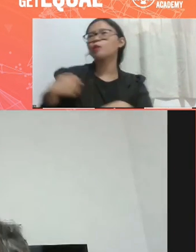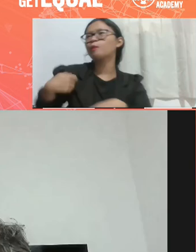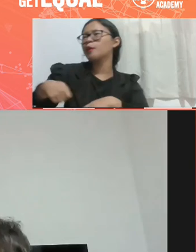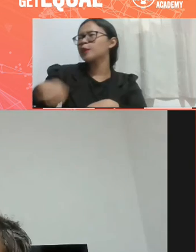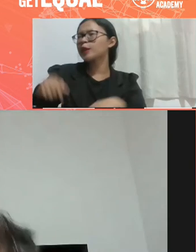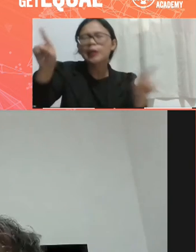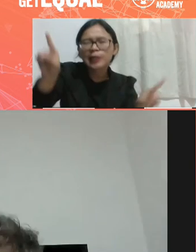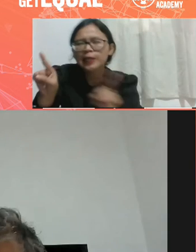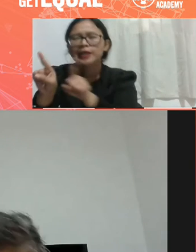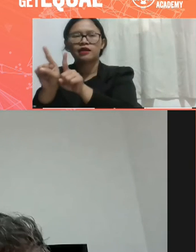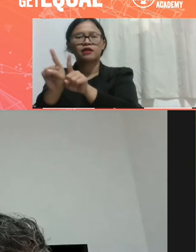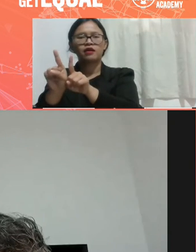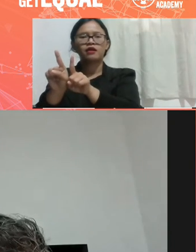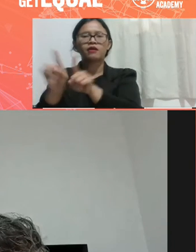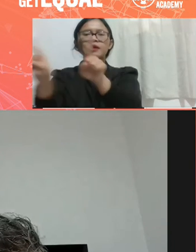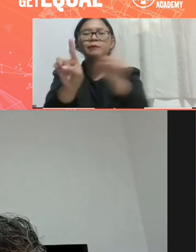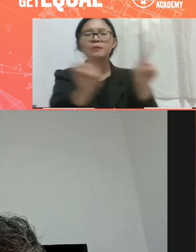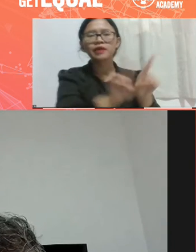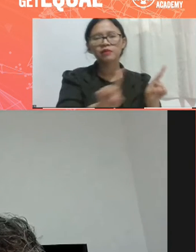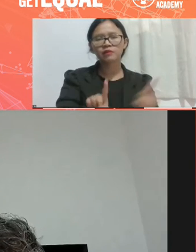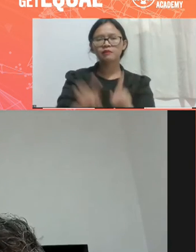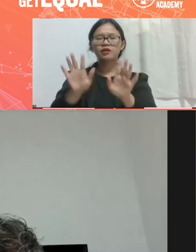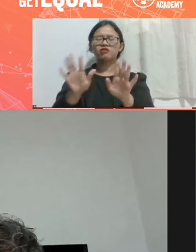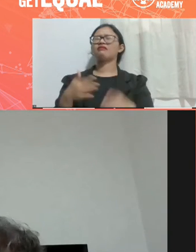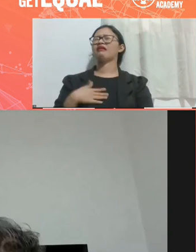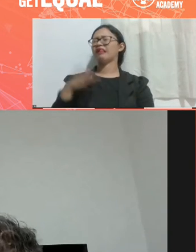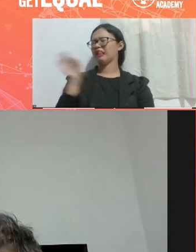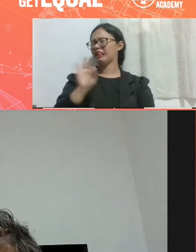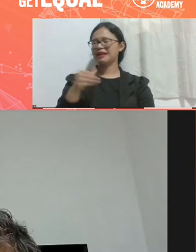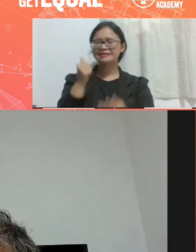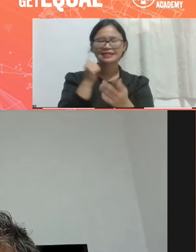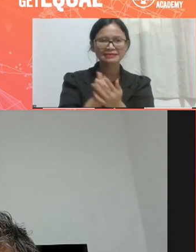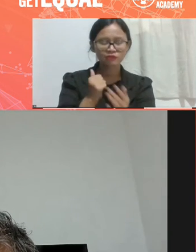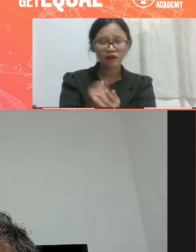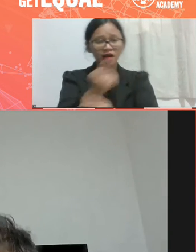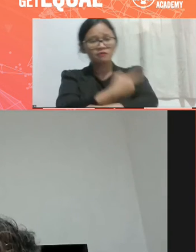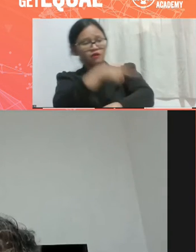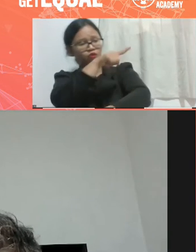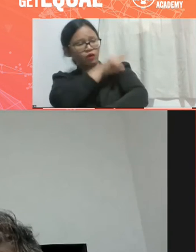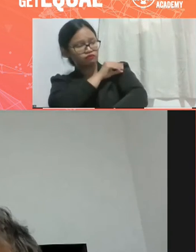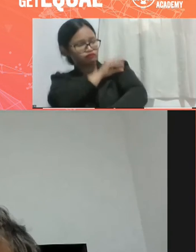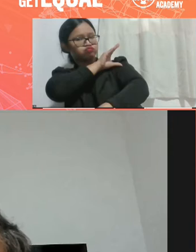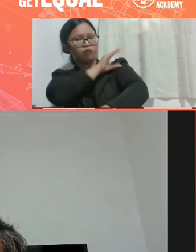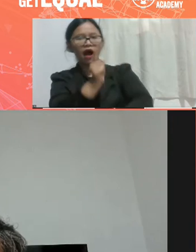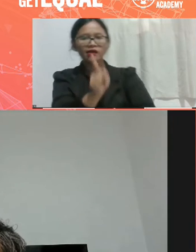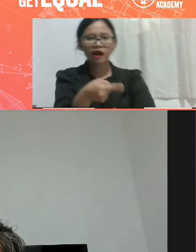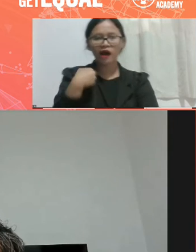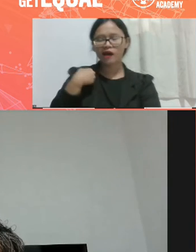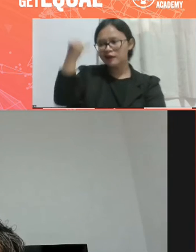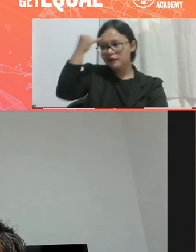Mereka juga punya kemampuan dan saya melihat mereka punya dedikasi yang luar biasa, punya idealisme.